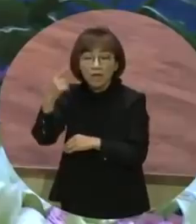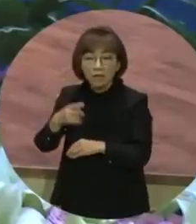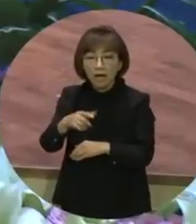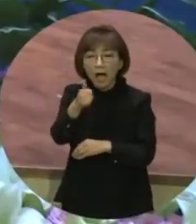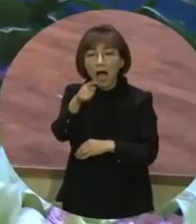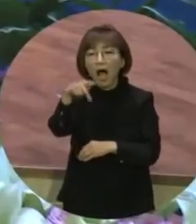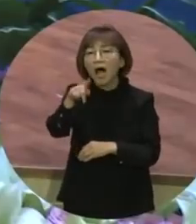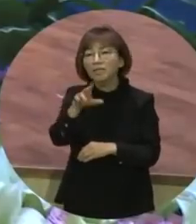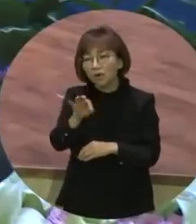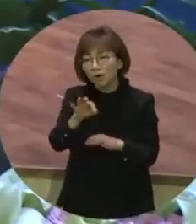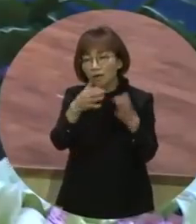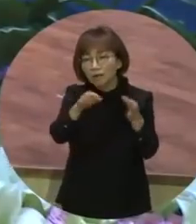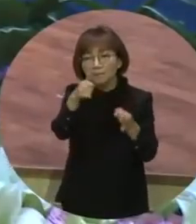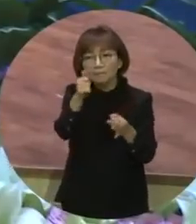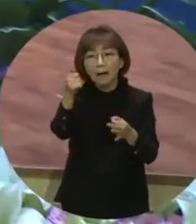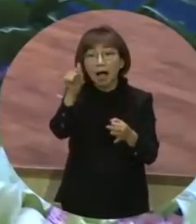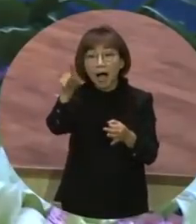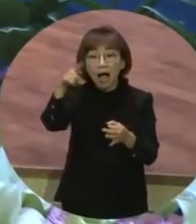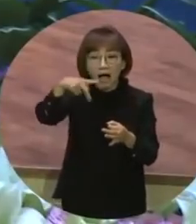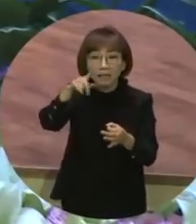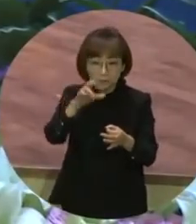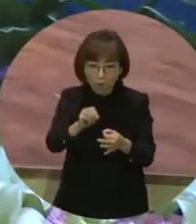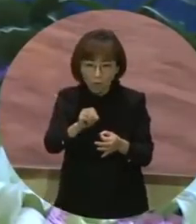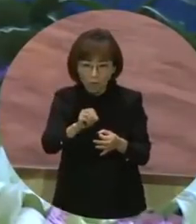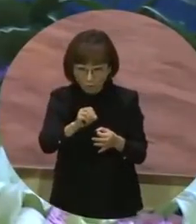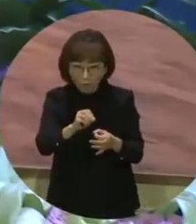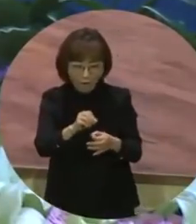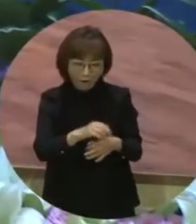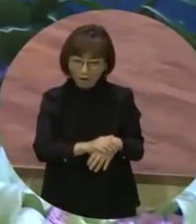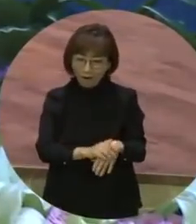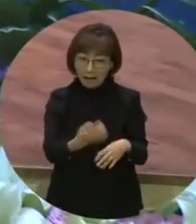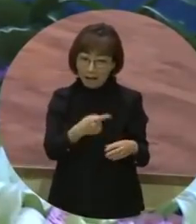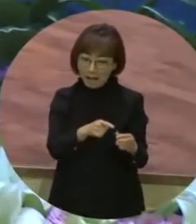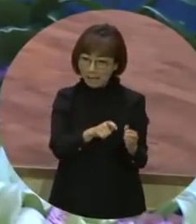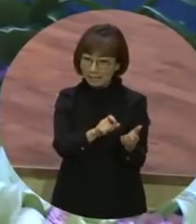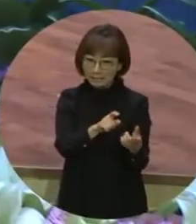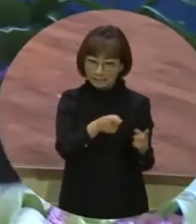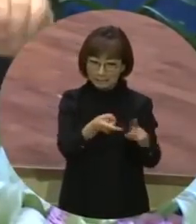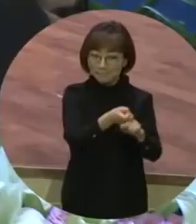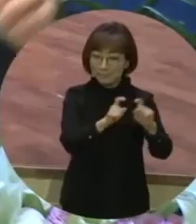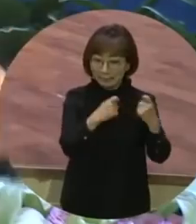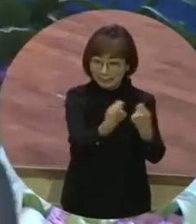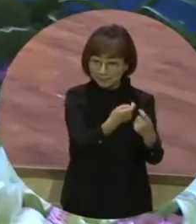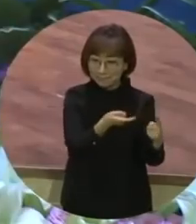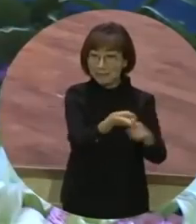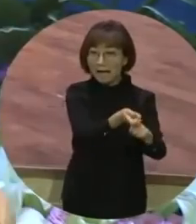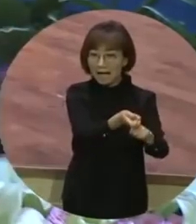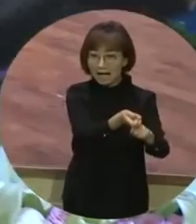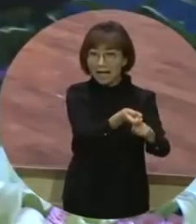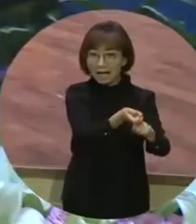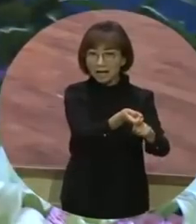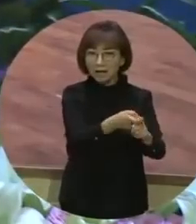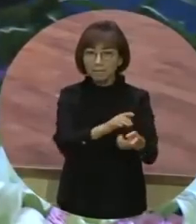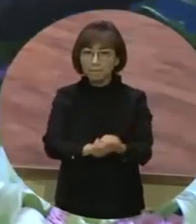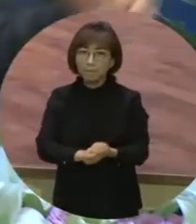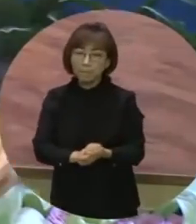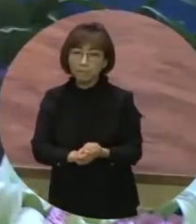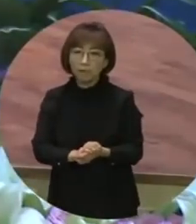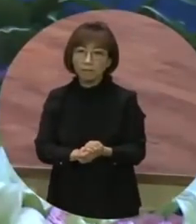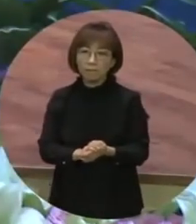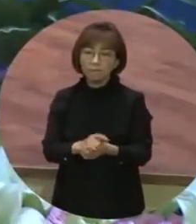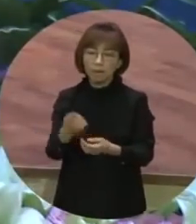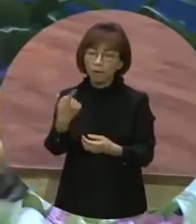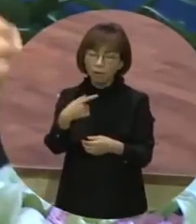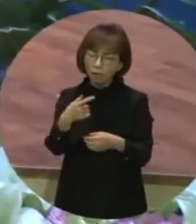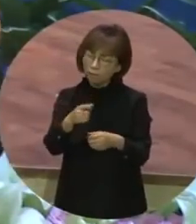키움. 근데 하승이가 작년에 보니까 얘가 우리나라 유격수잖아. 유기 대표잖아요. 군대도 안 가죠. 이번에 대표 우승이야. 아시아 우승이야.